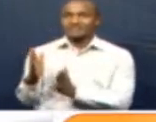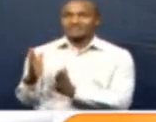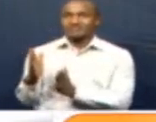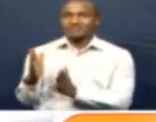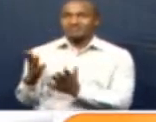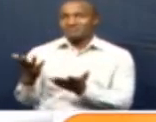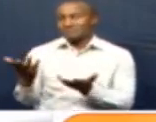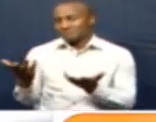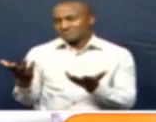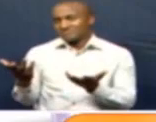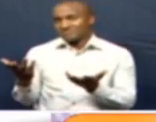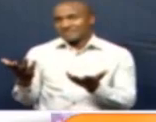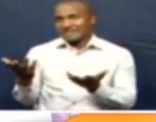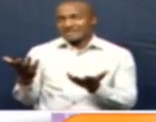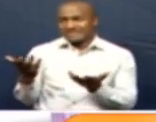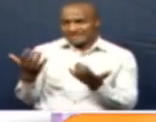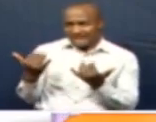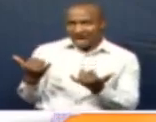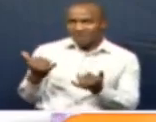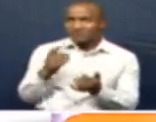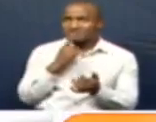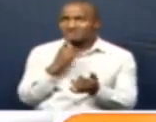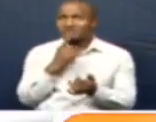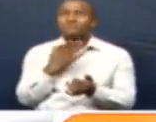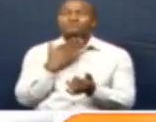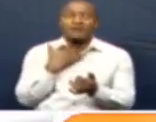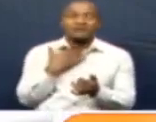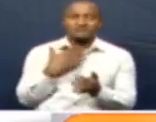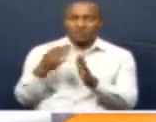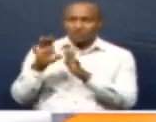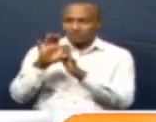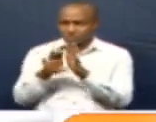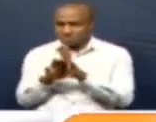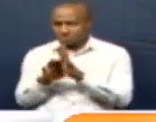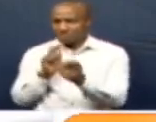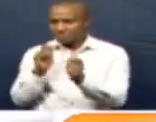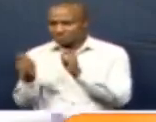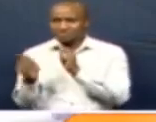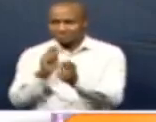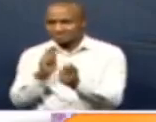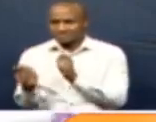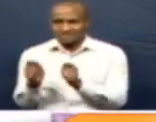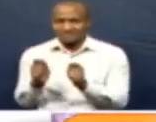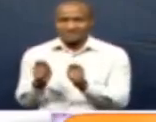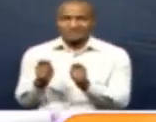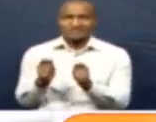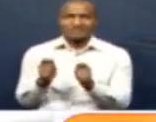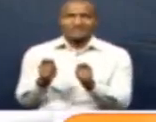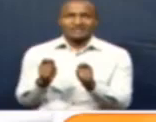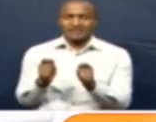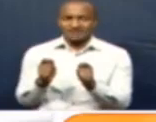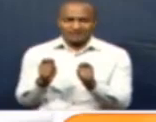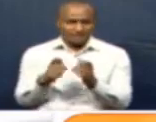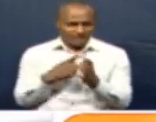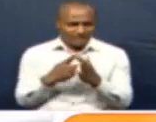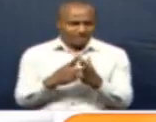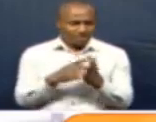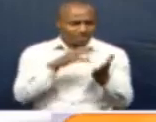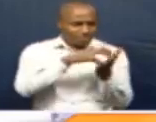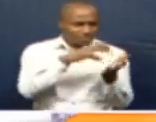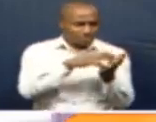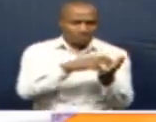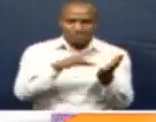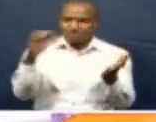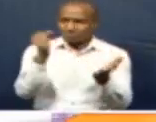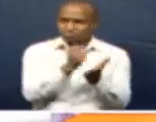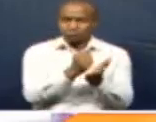we are going to engage in another exercise of changing the constitution so that we have political